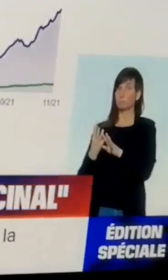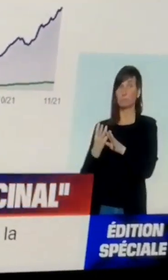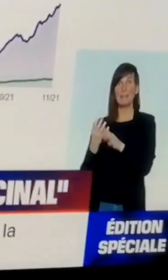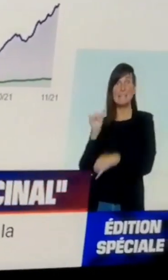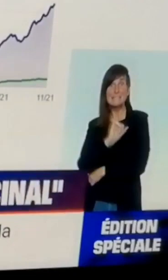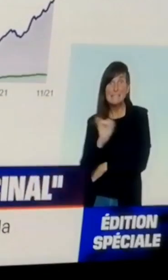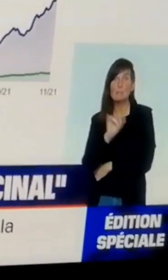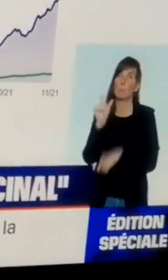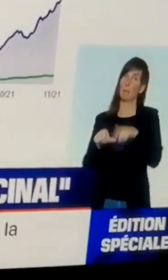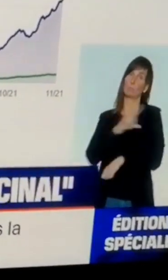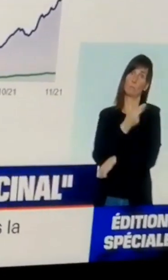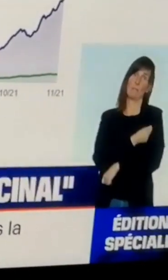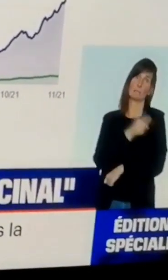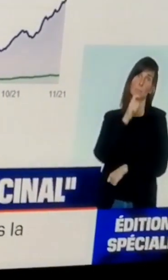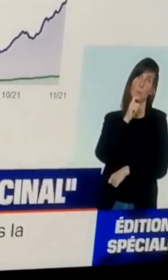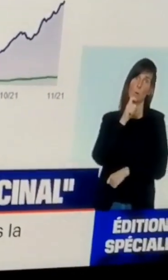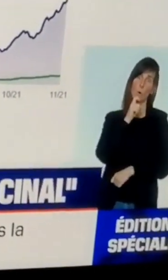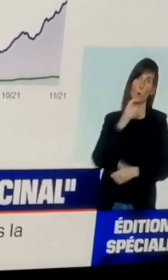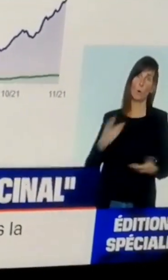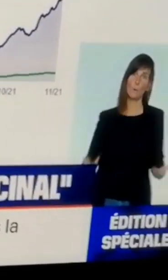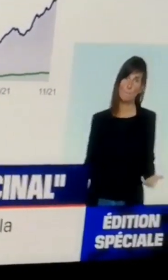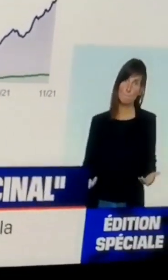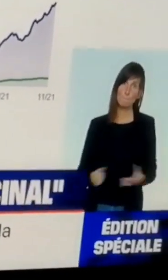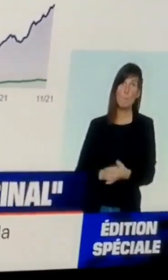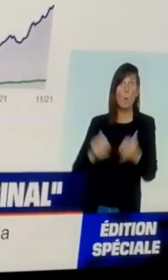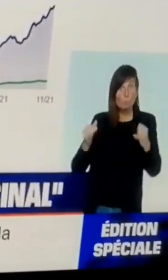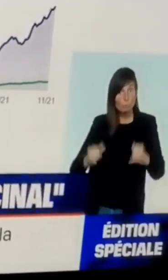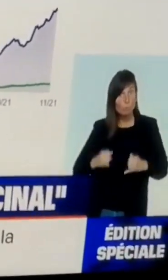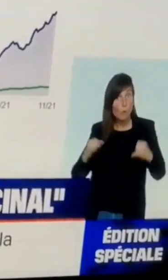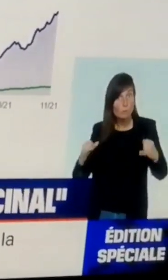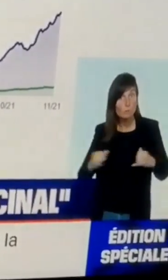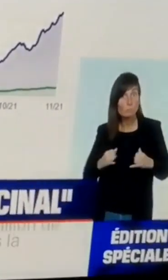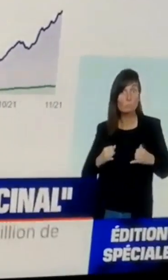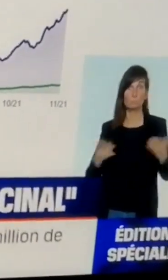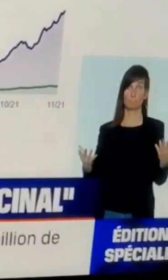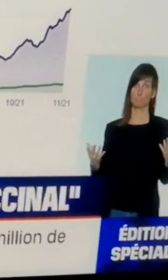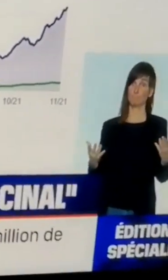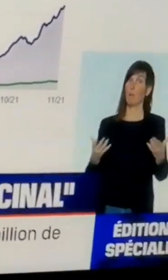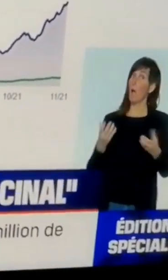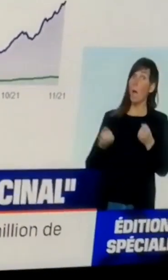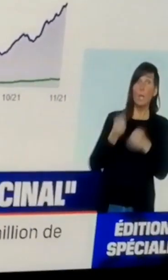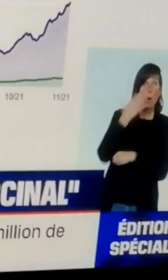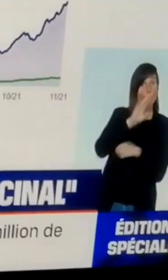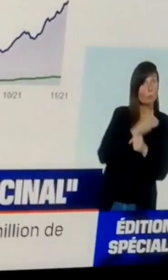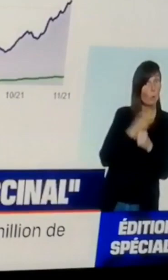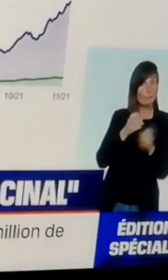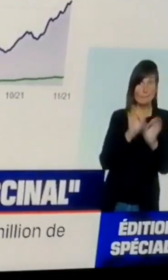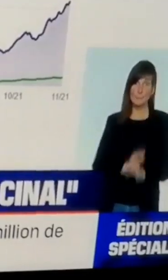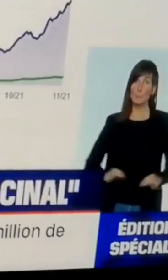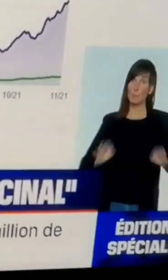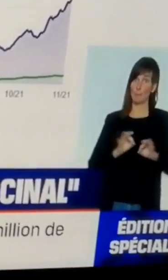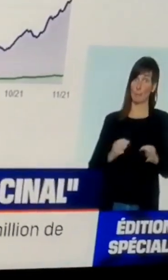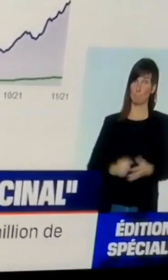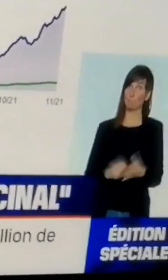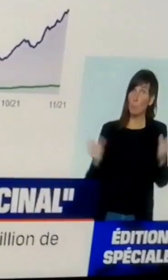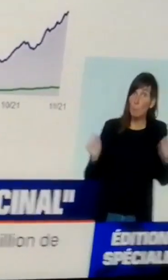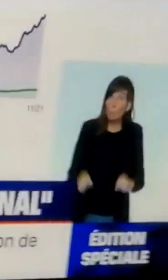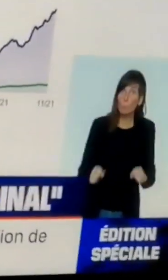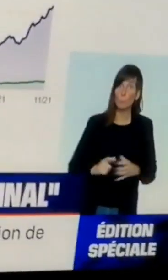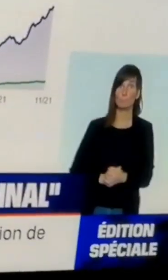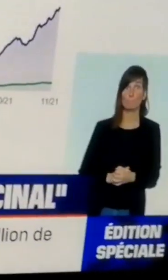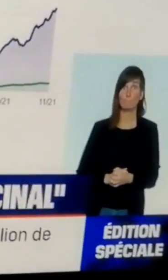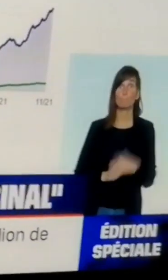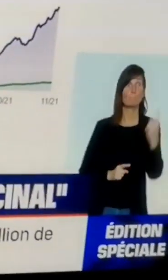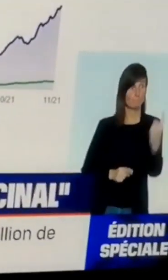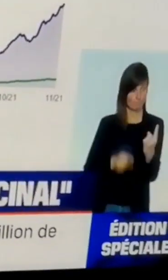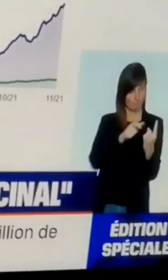personnes non vaccinées. Elles peuvent parfois être jeunes et ne pas avoir de facteur de risque. Et que disent-elles aux soignants